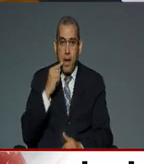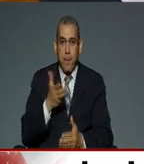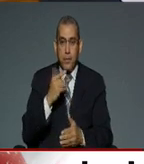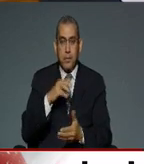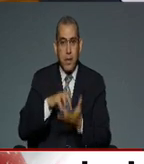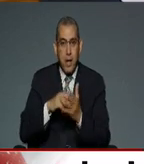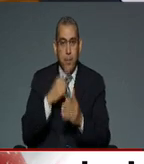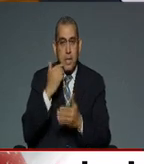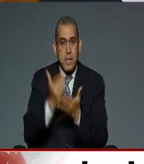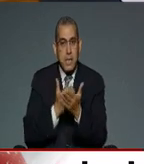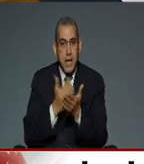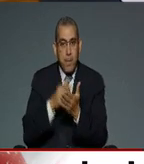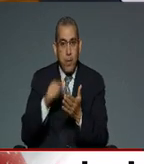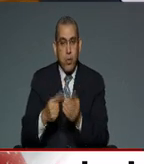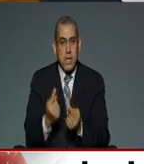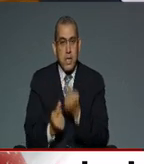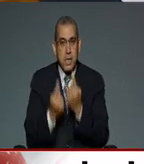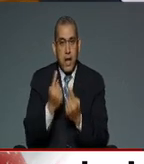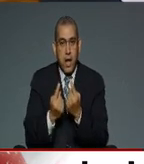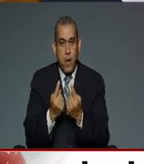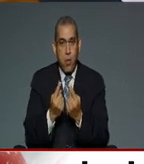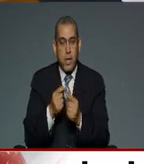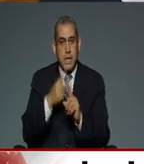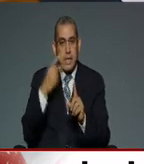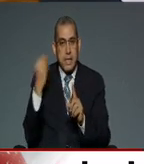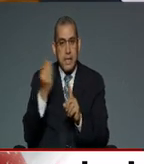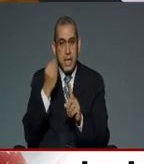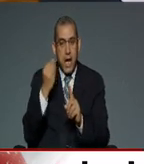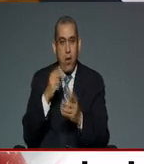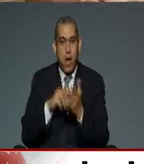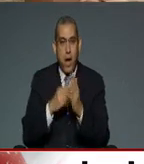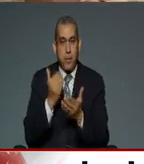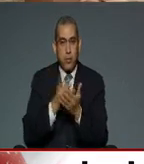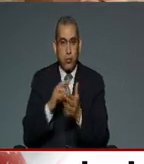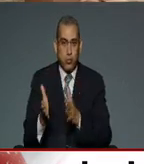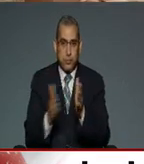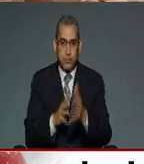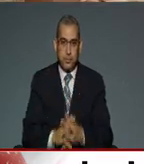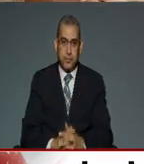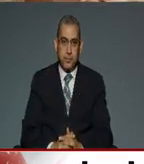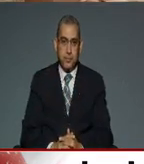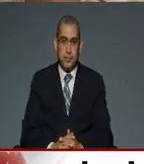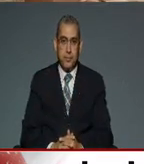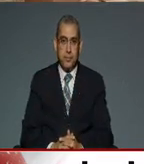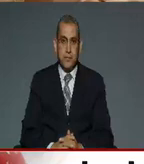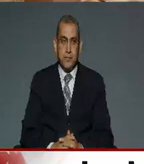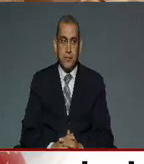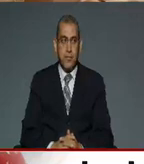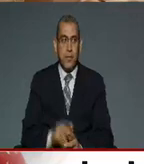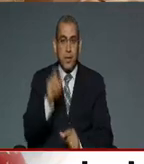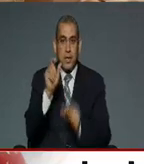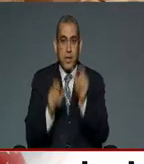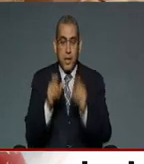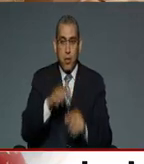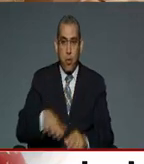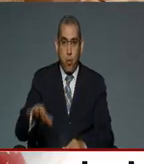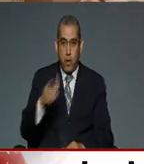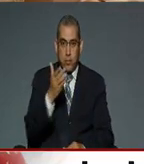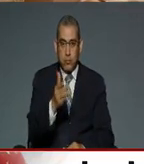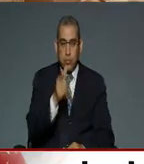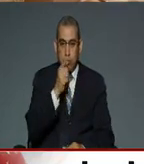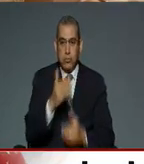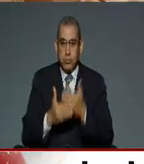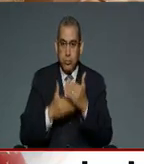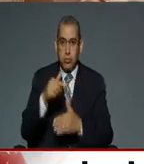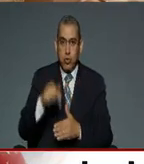الاستثمار والزراعه والسياحه والاتصالات وتكنولوجيا المعلومات السيدات والساده على الصعيد الدولي